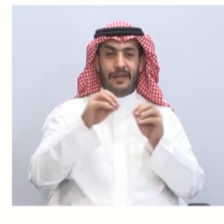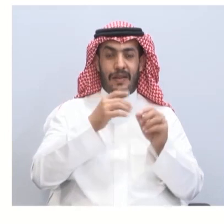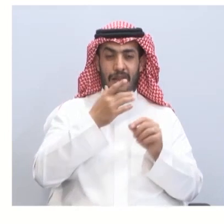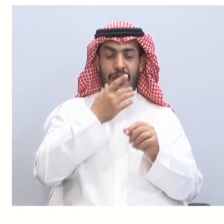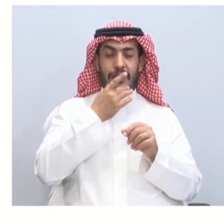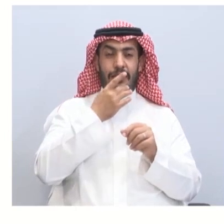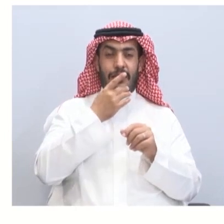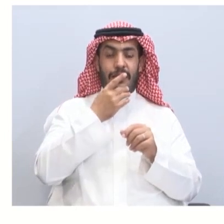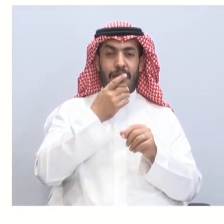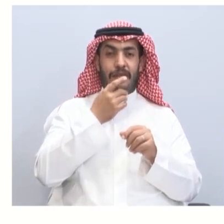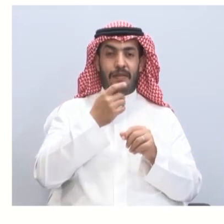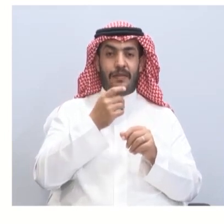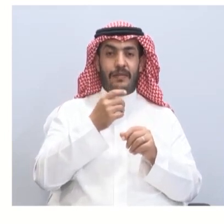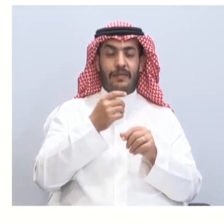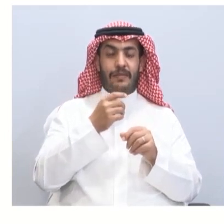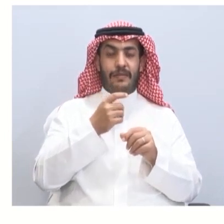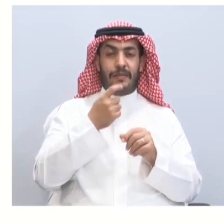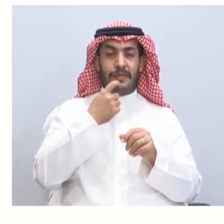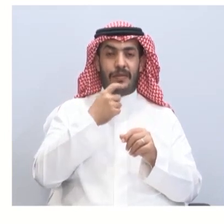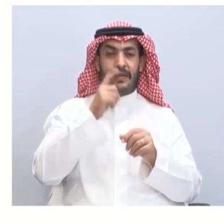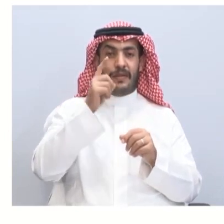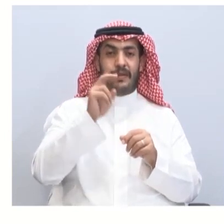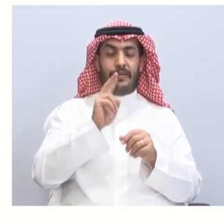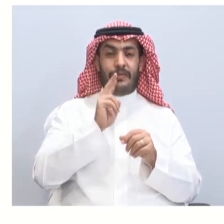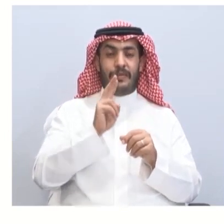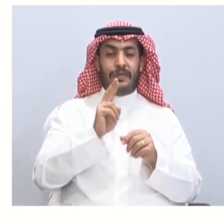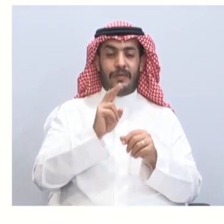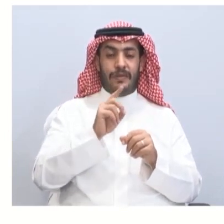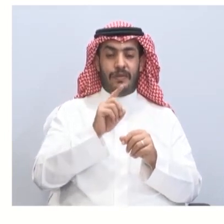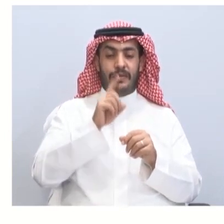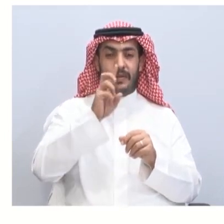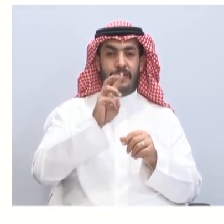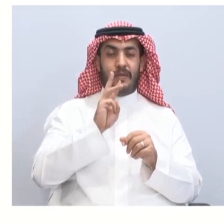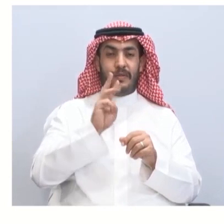الرياض في اوائل عام 1200